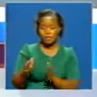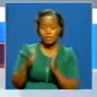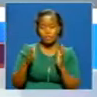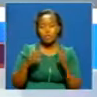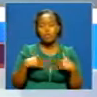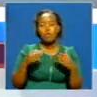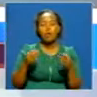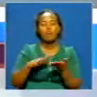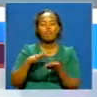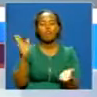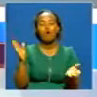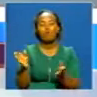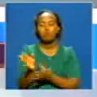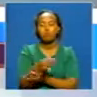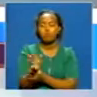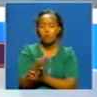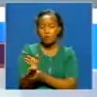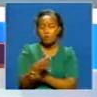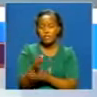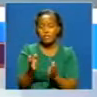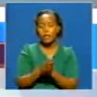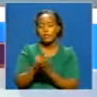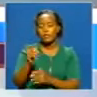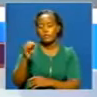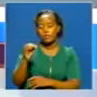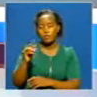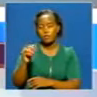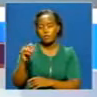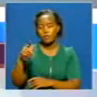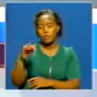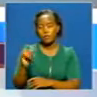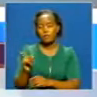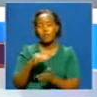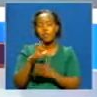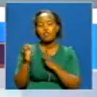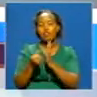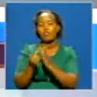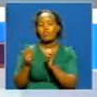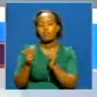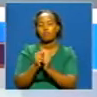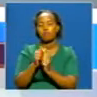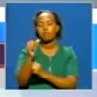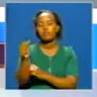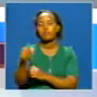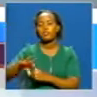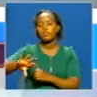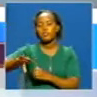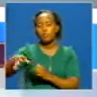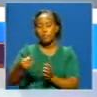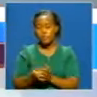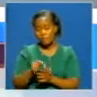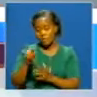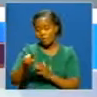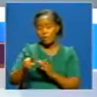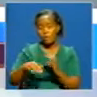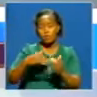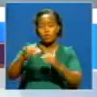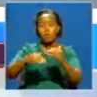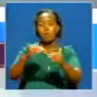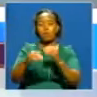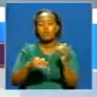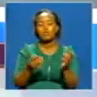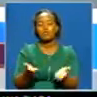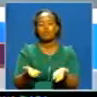samaki aina ya kambale na tilapia katika kaunti 15. Kampeni hiyo inayotekelezwa na mpango wa ustawi wa biashara